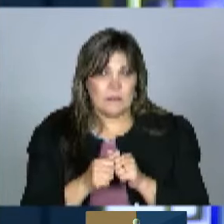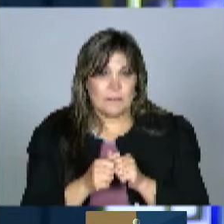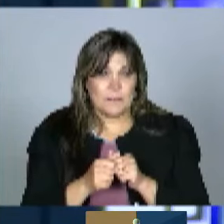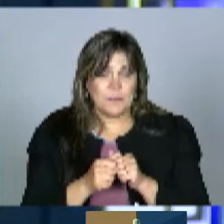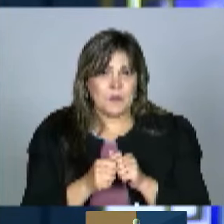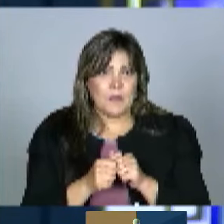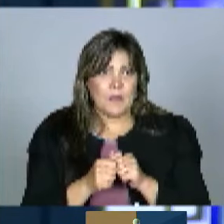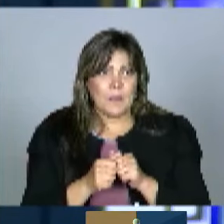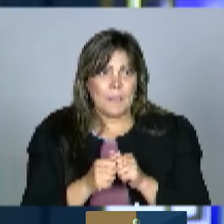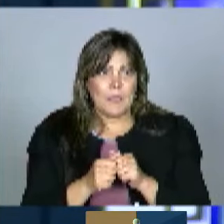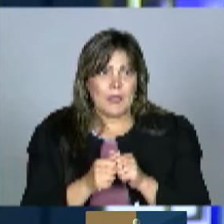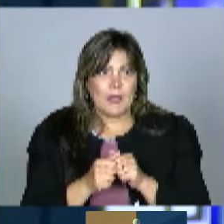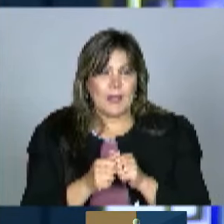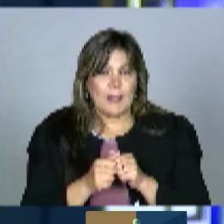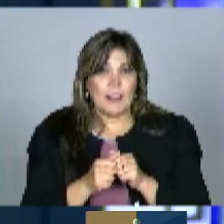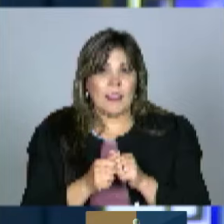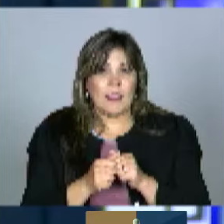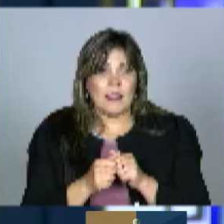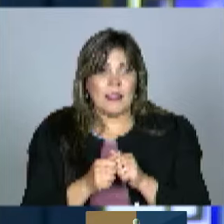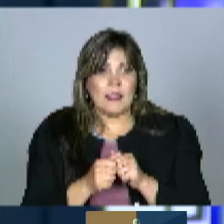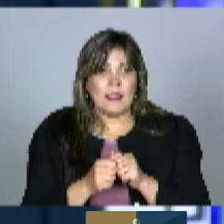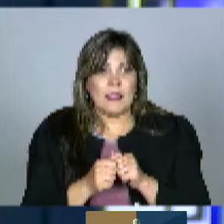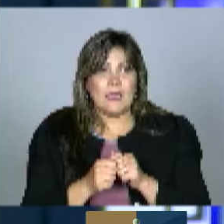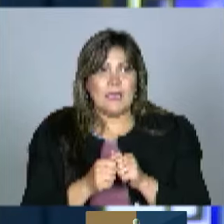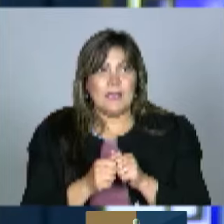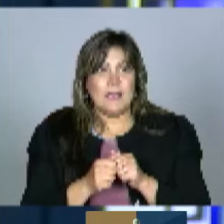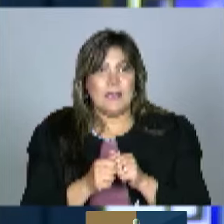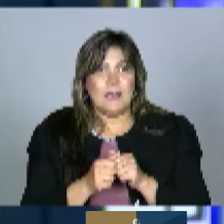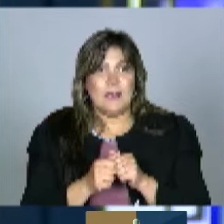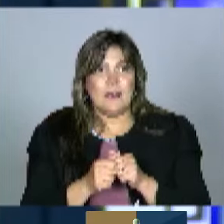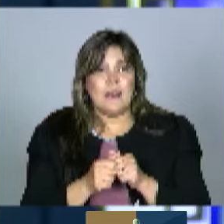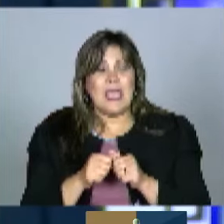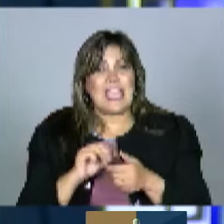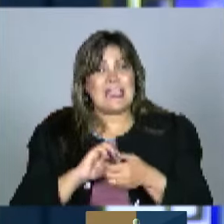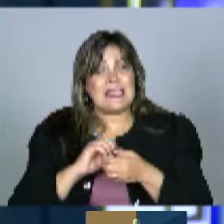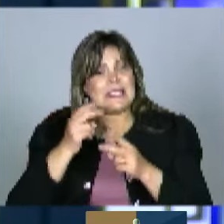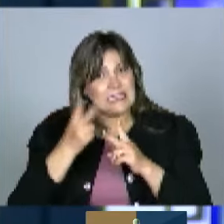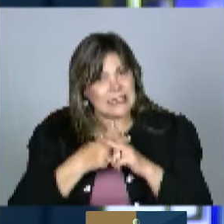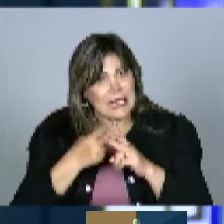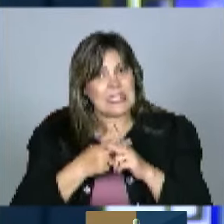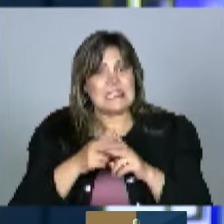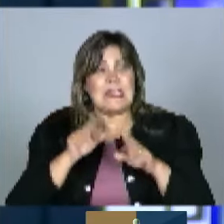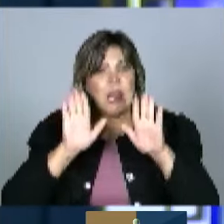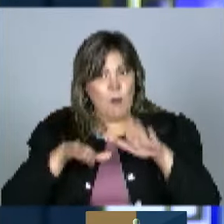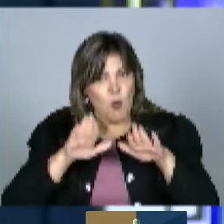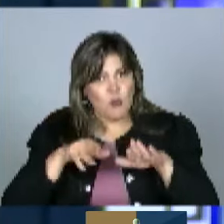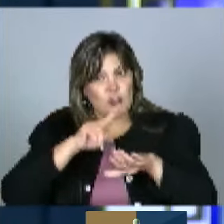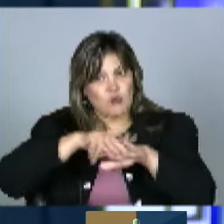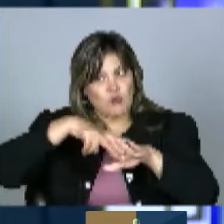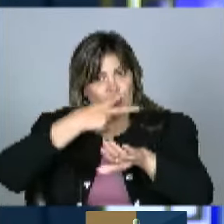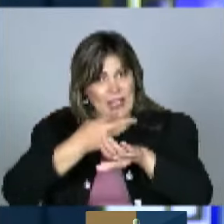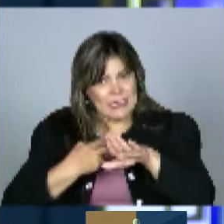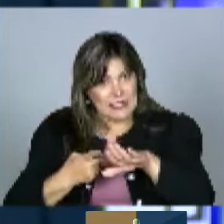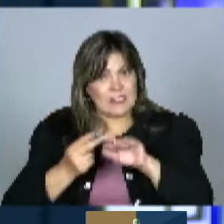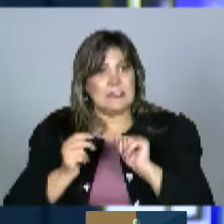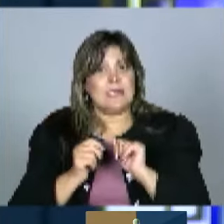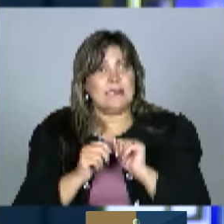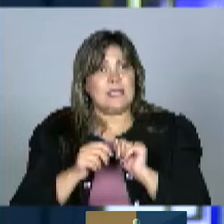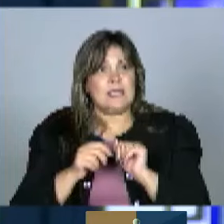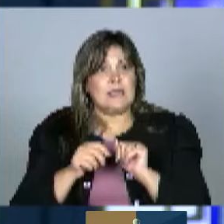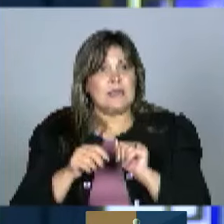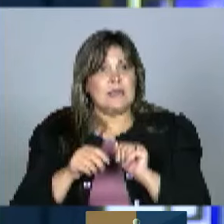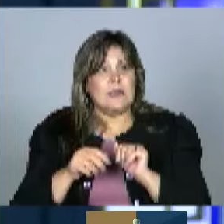ايه بس هي نازلت لي على الميه يعني د يعني انت الناس كانوا حاضرين في مجل في هذا